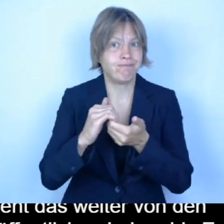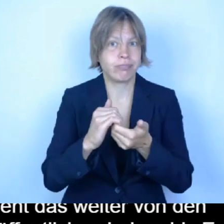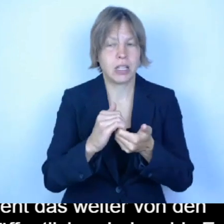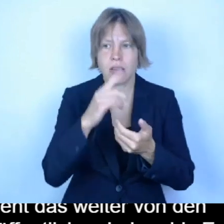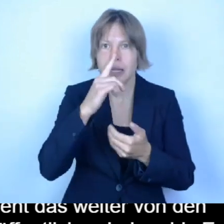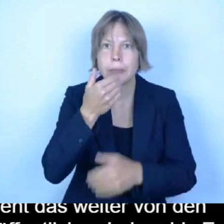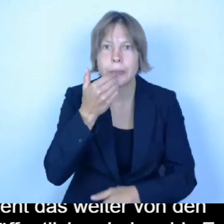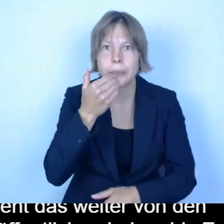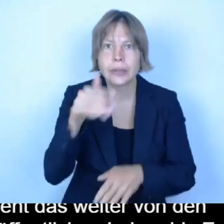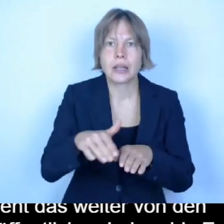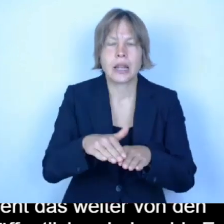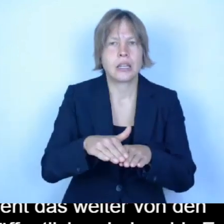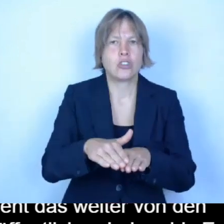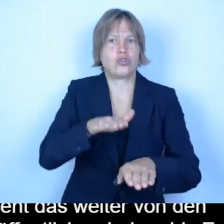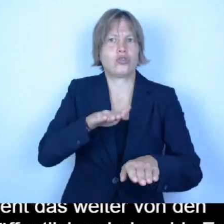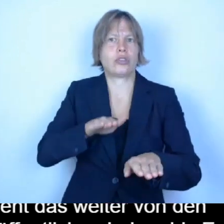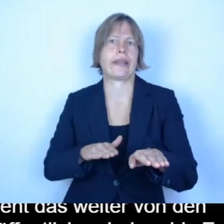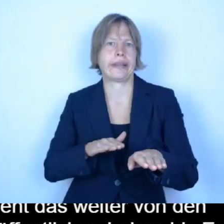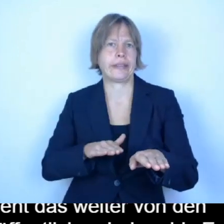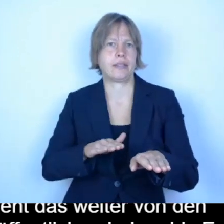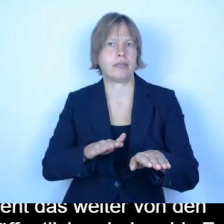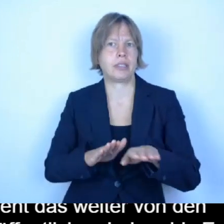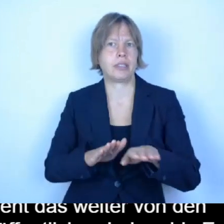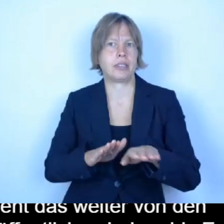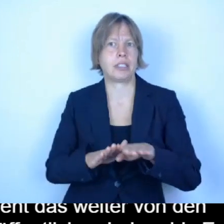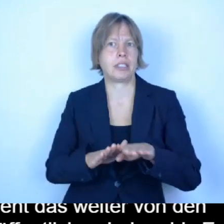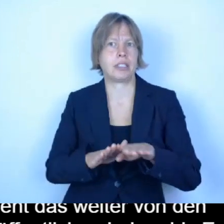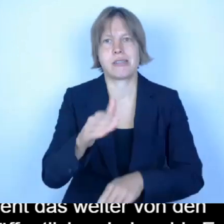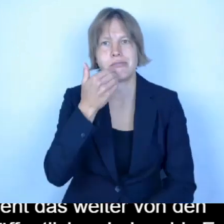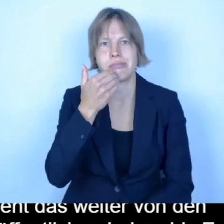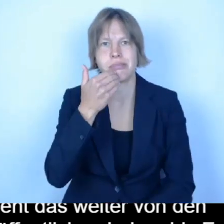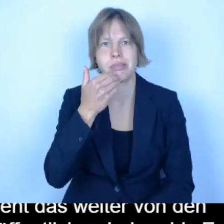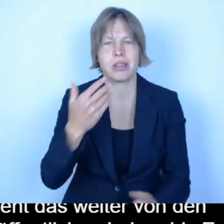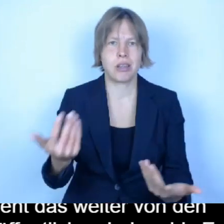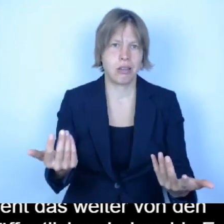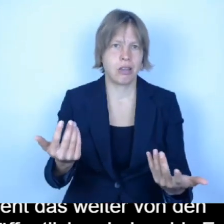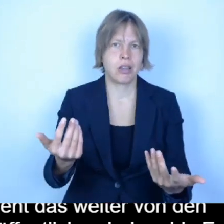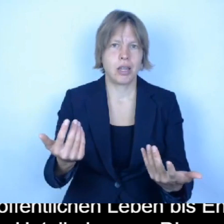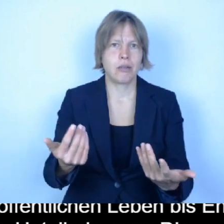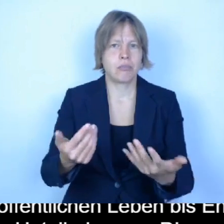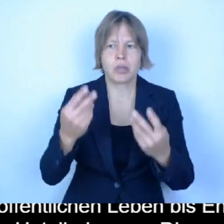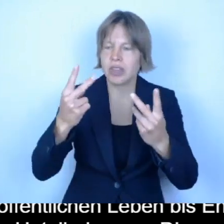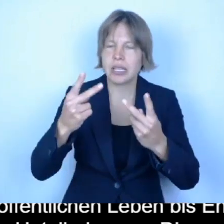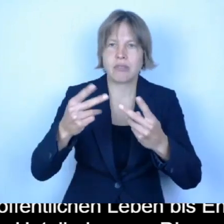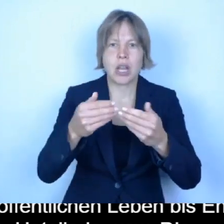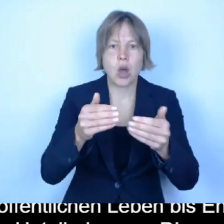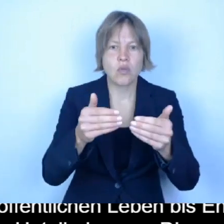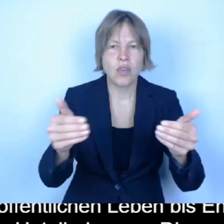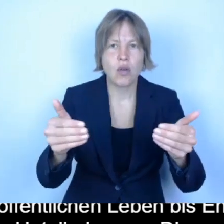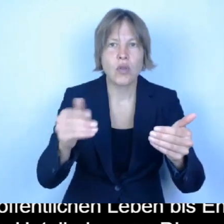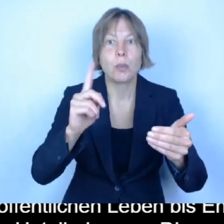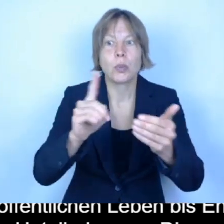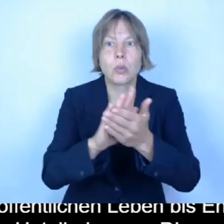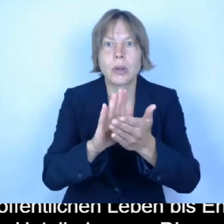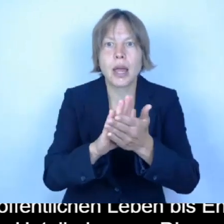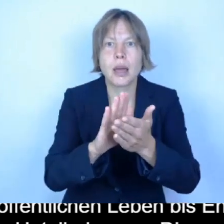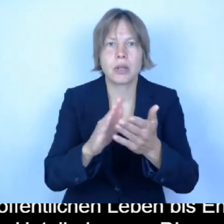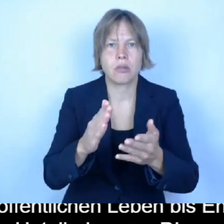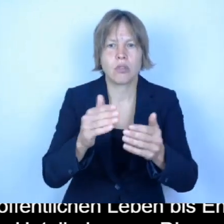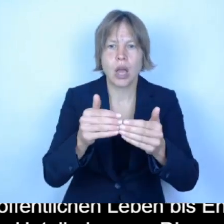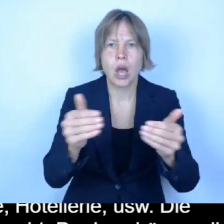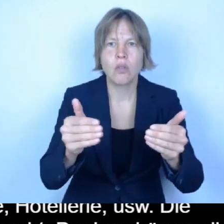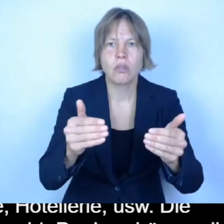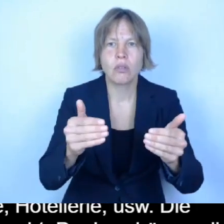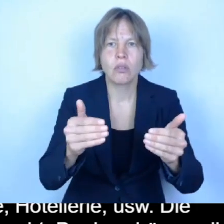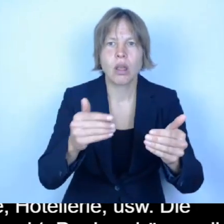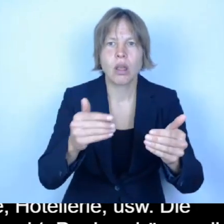und entwickelt, dann möglicherweise schneller wieder bedroht. Das wollen wir nicht. Wir wollen diesen Pfad der Normalität weitergeben, aber halt immer